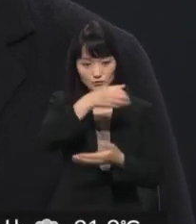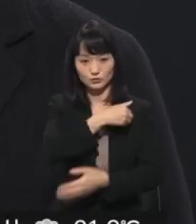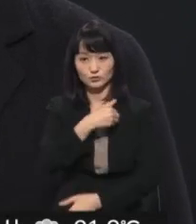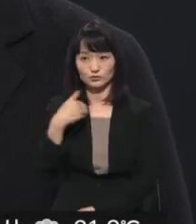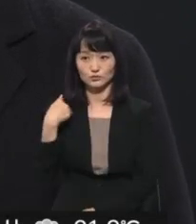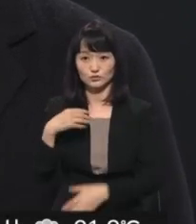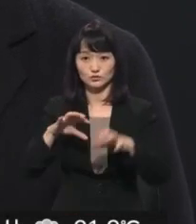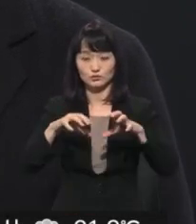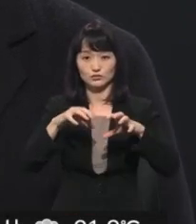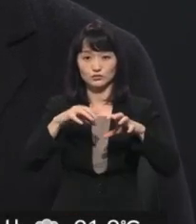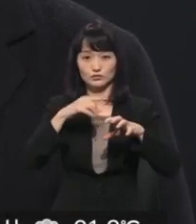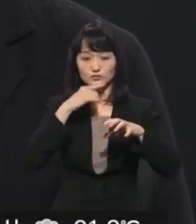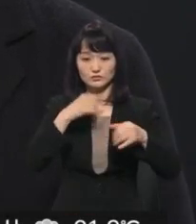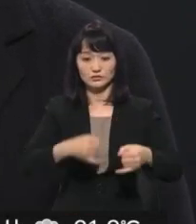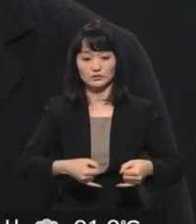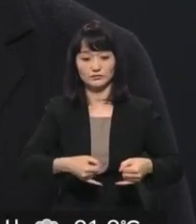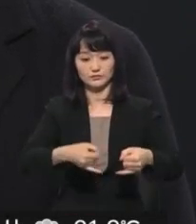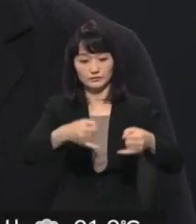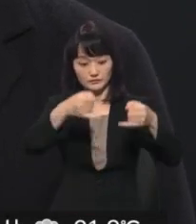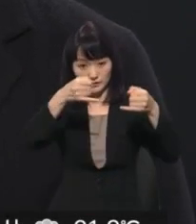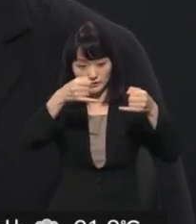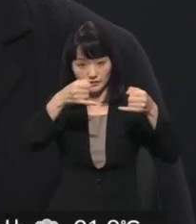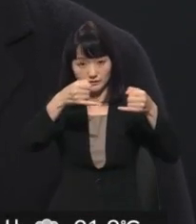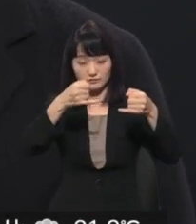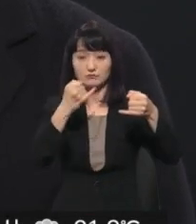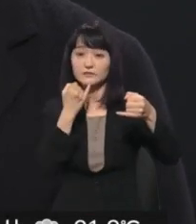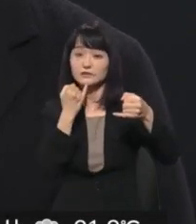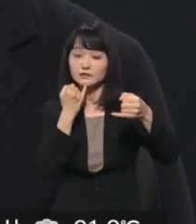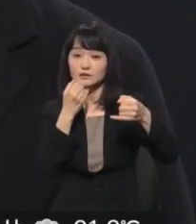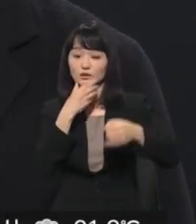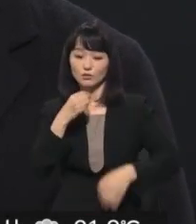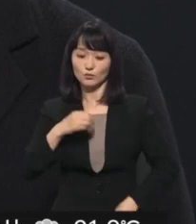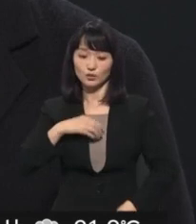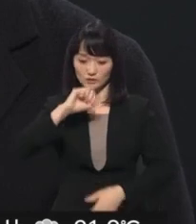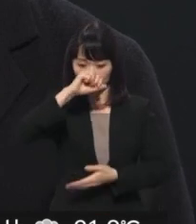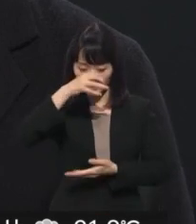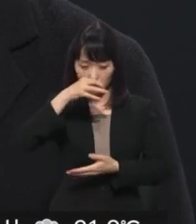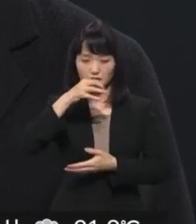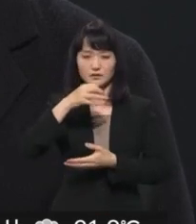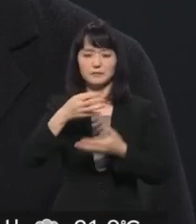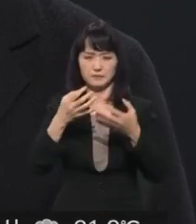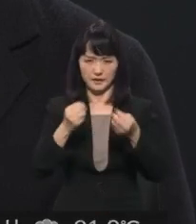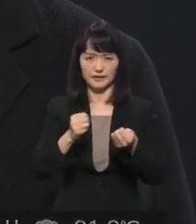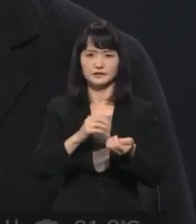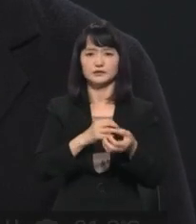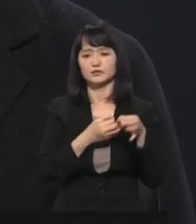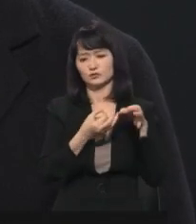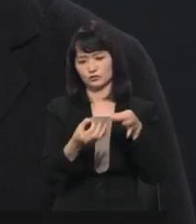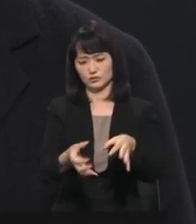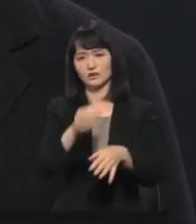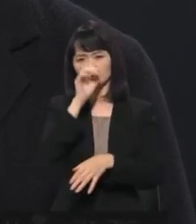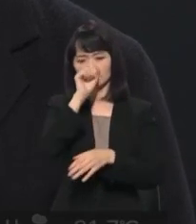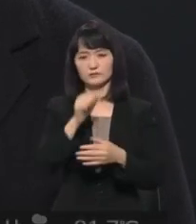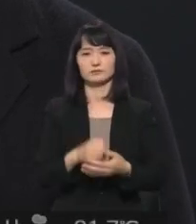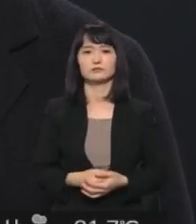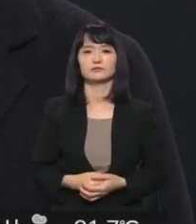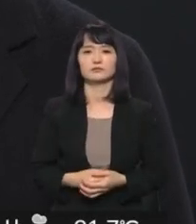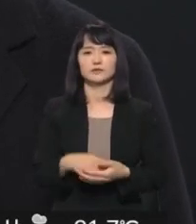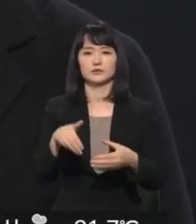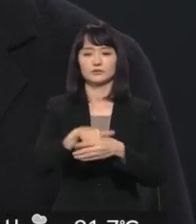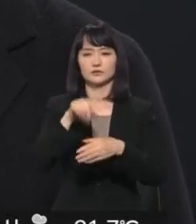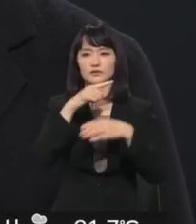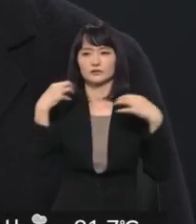나쁘면 은 펑펑 쓰는 조 초 복지 해서 많이 쓰면 뭐 누가 실 하겠읍니까 근데 지금 문제는 정보 초창기에 비해서